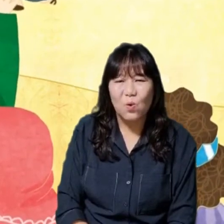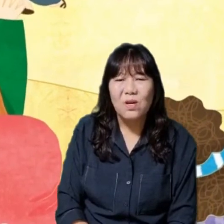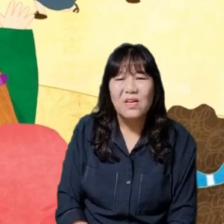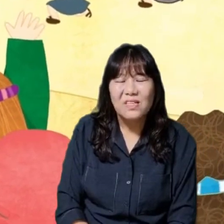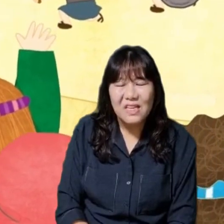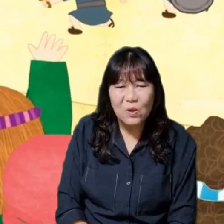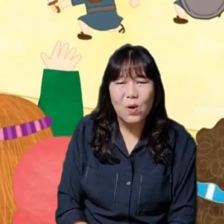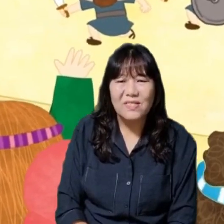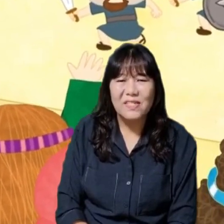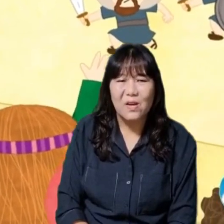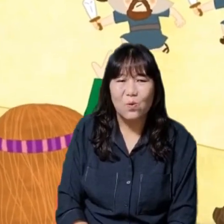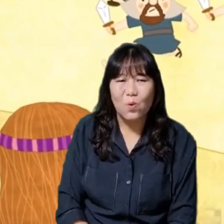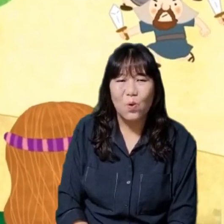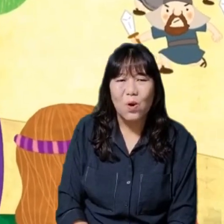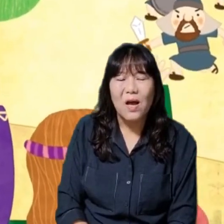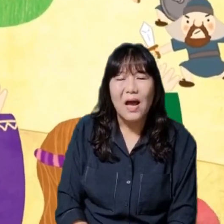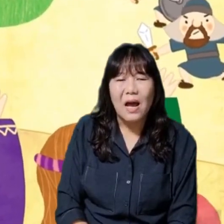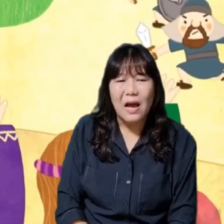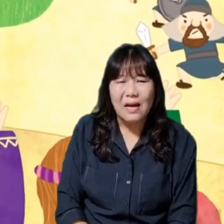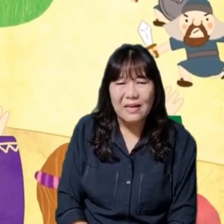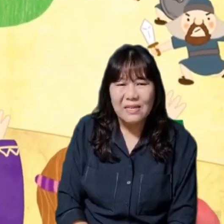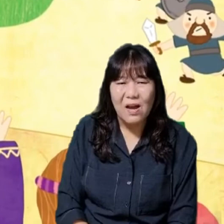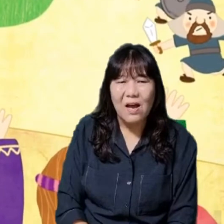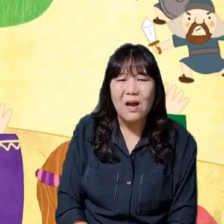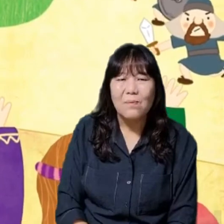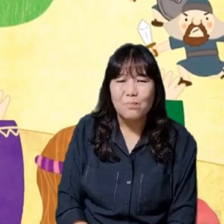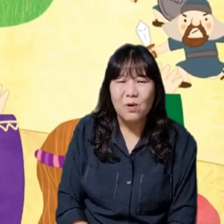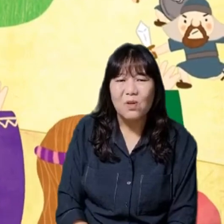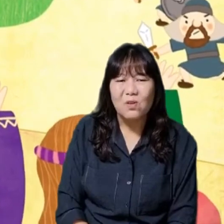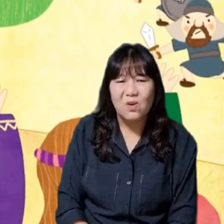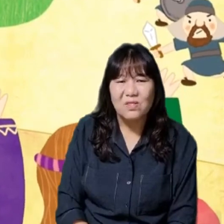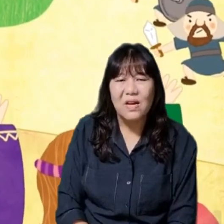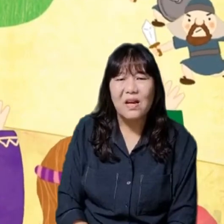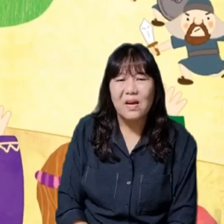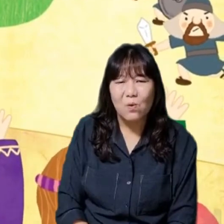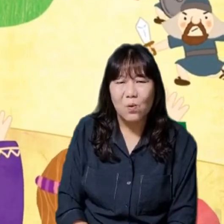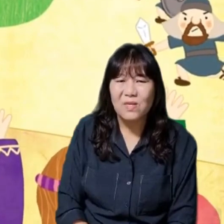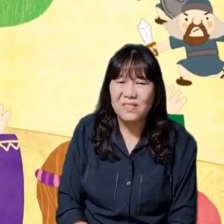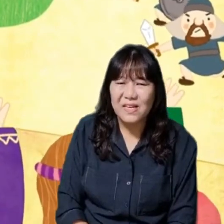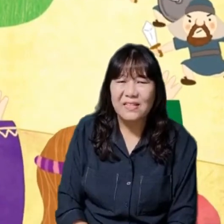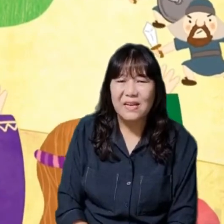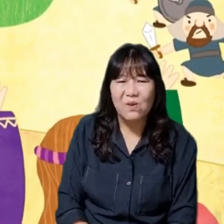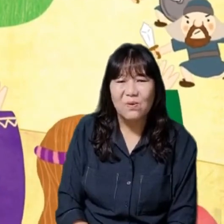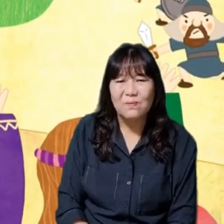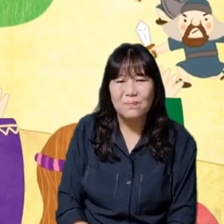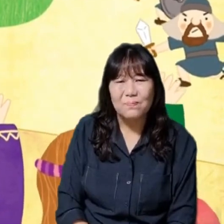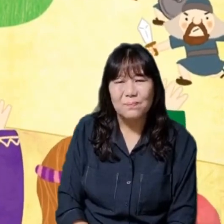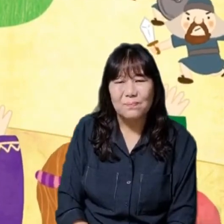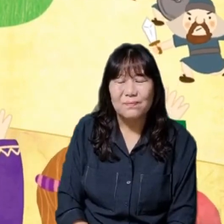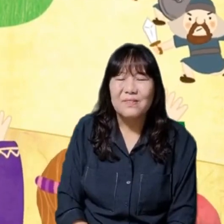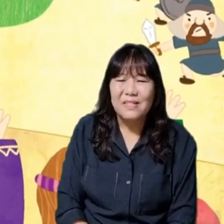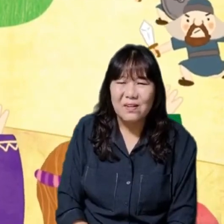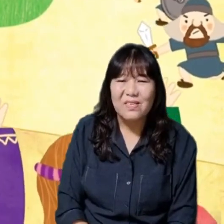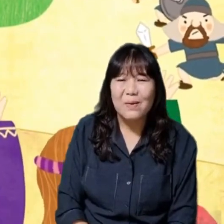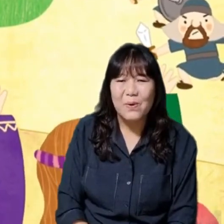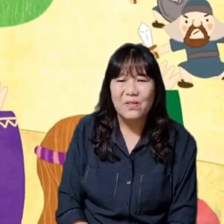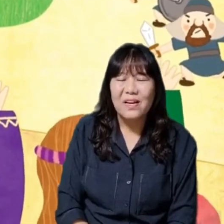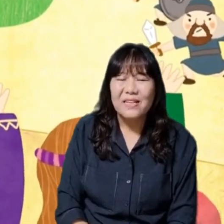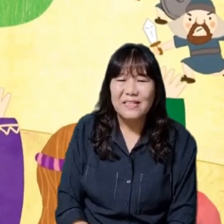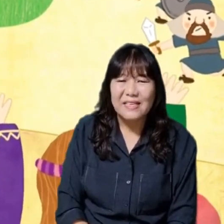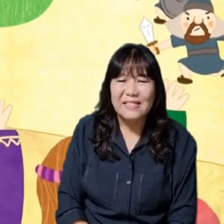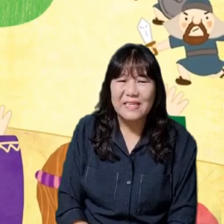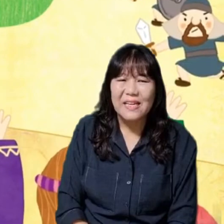않고 기도하지 않고 하나님과 멀어져 생활하고 있지 않나요?